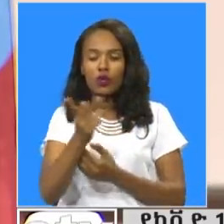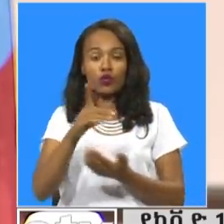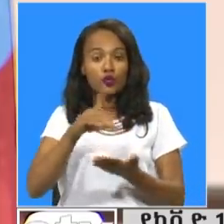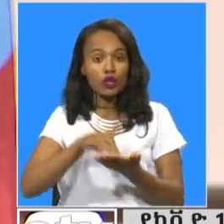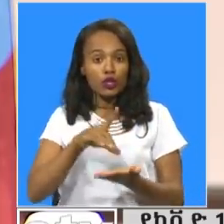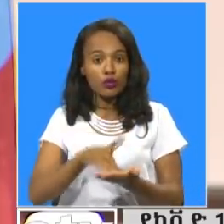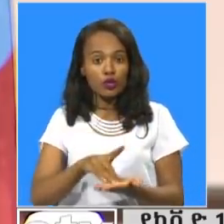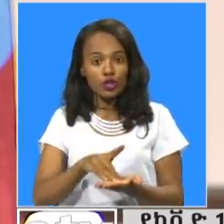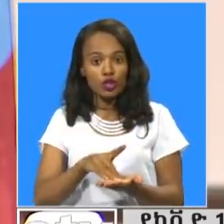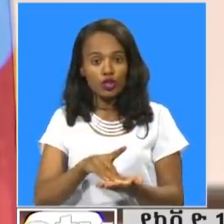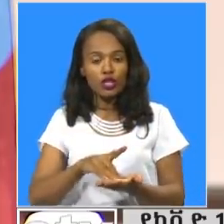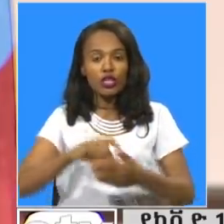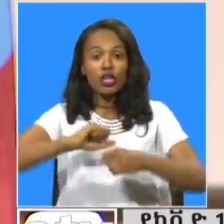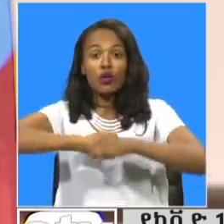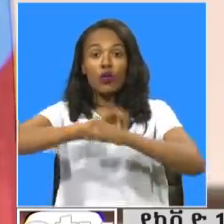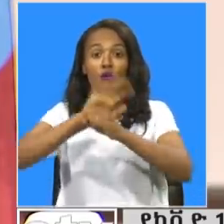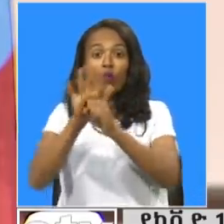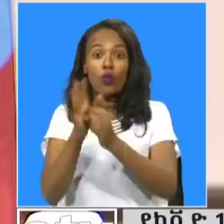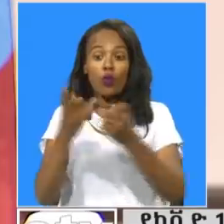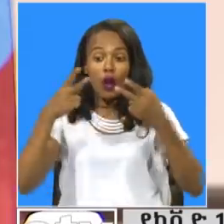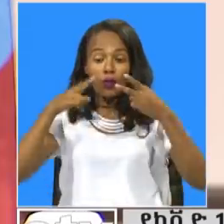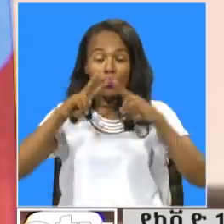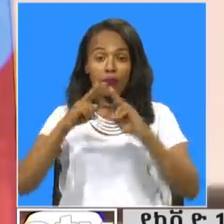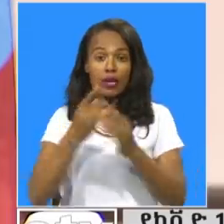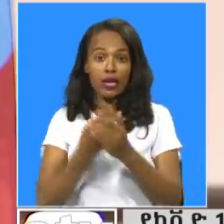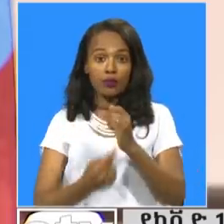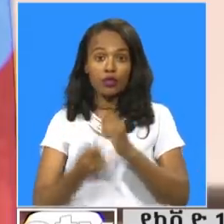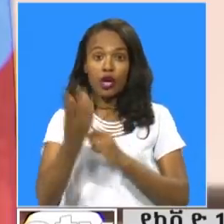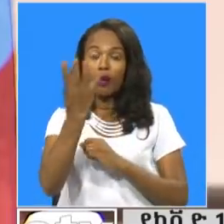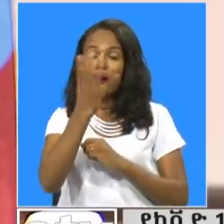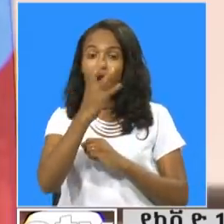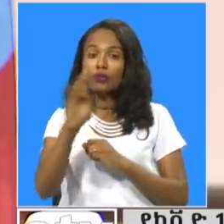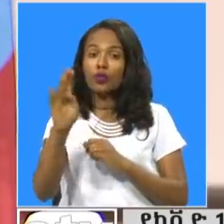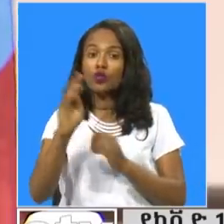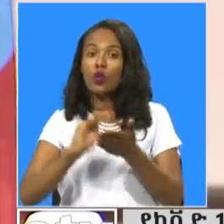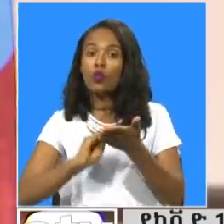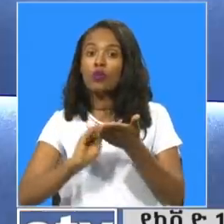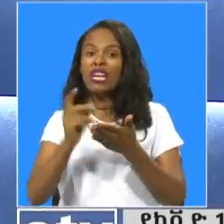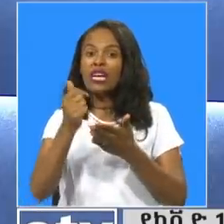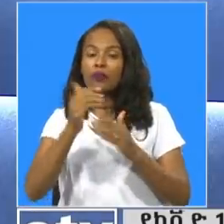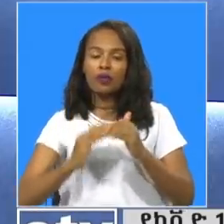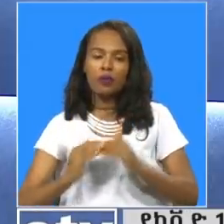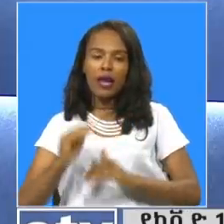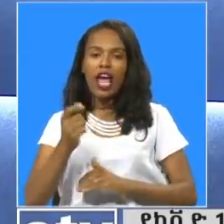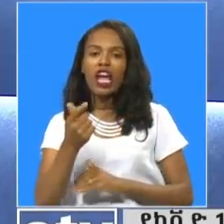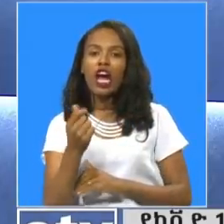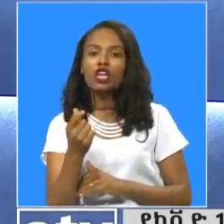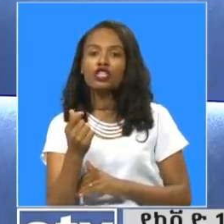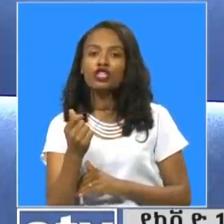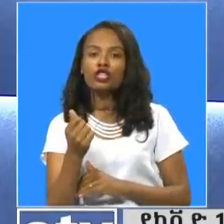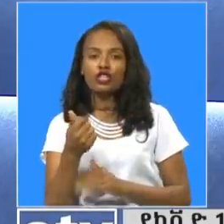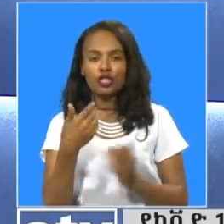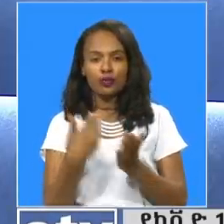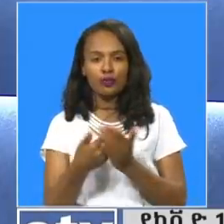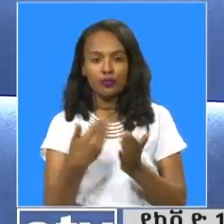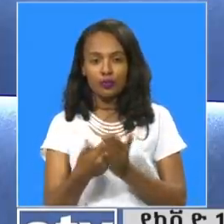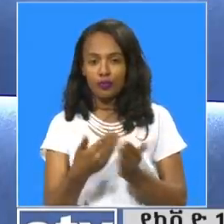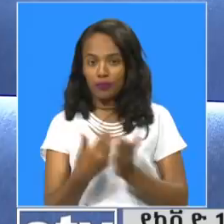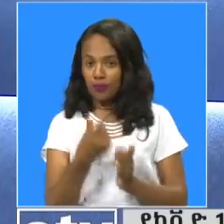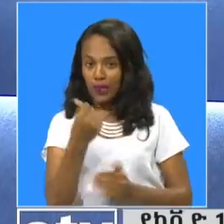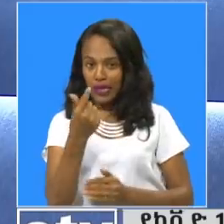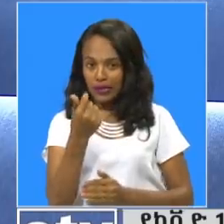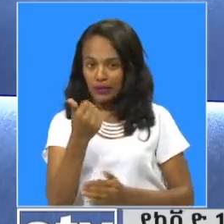ከተሞች ኮቪድን በሚመለከት ብቻ ከ400 ሚሊዮን ብር በላይ ካሽ በገንዘብ በጥሬ